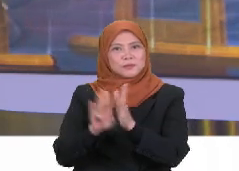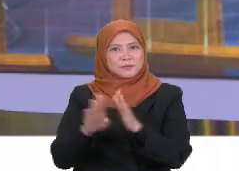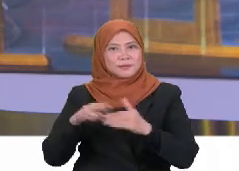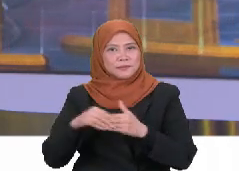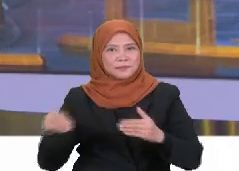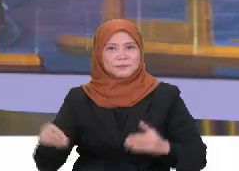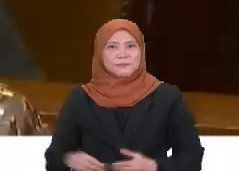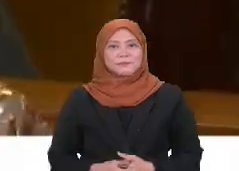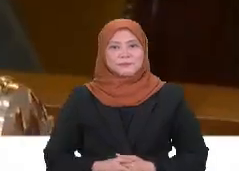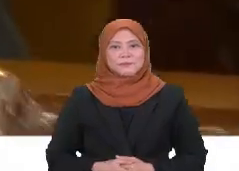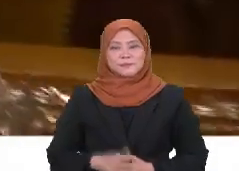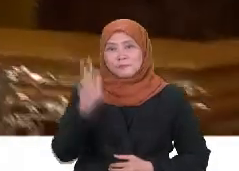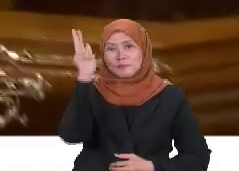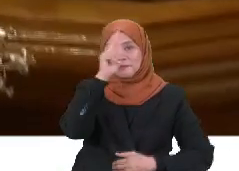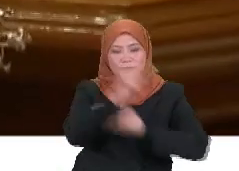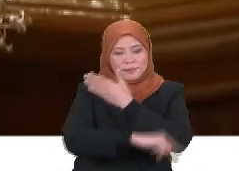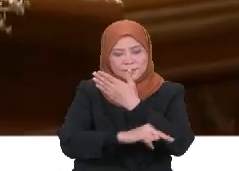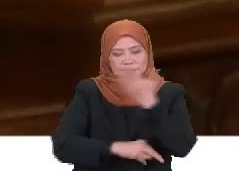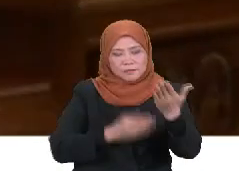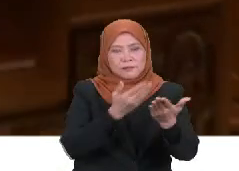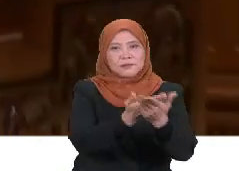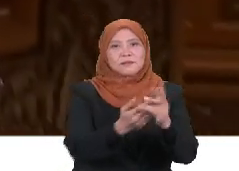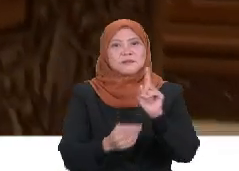RM1.51 bilion. Kerajaan negeri mencadangkan